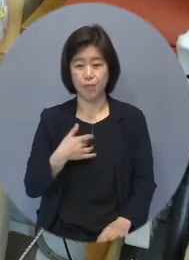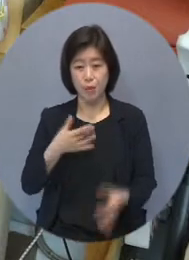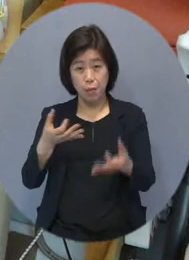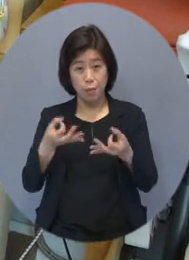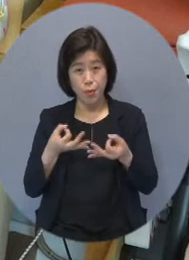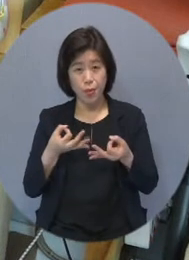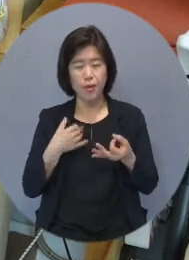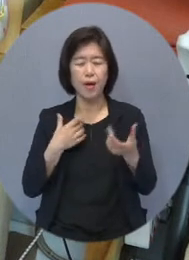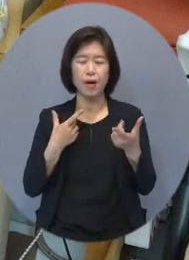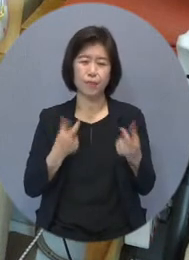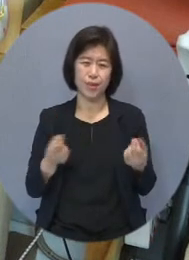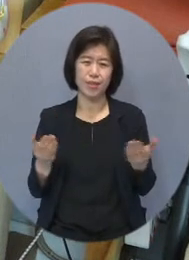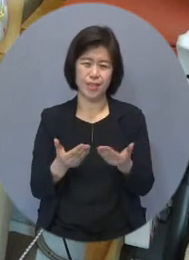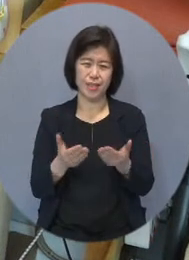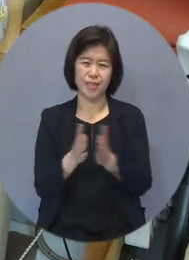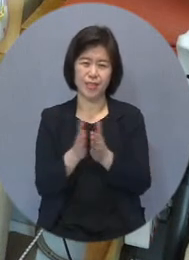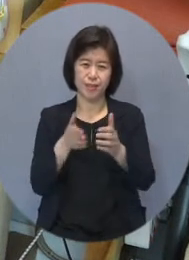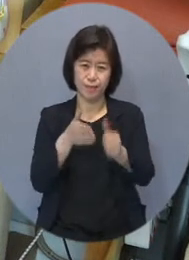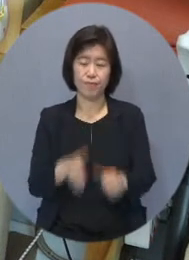계획이 있다면 어떤 것들이 있을까요?